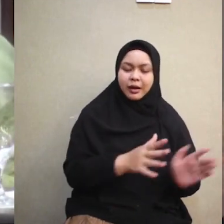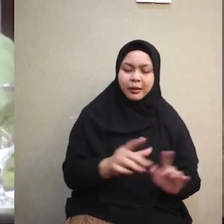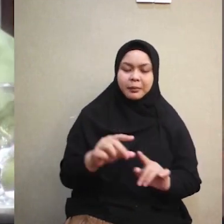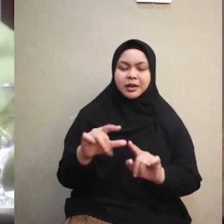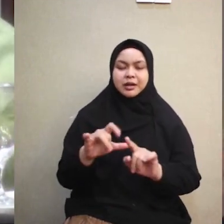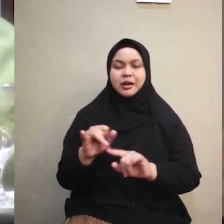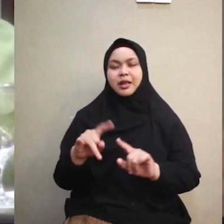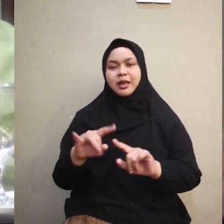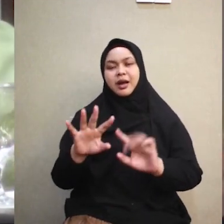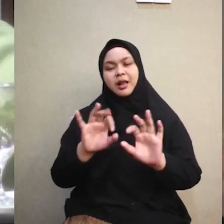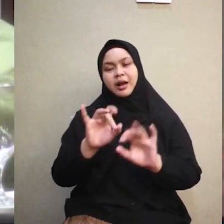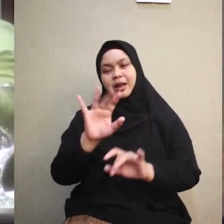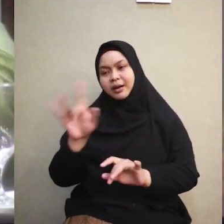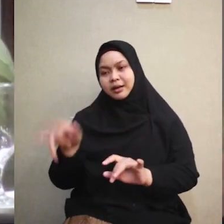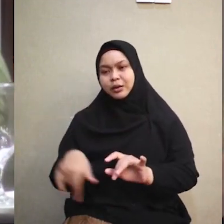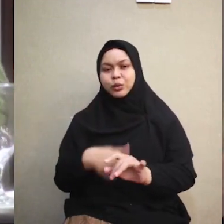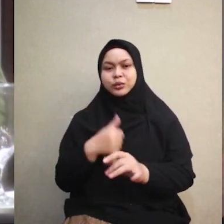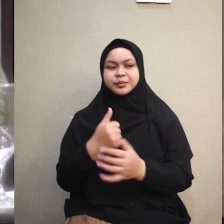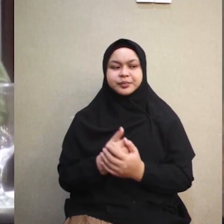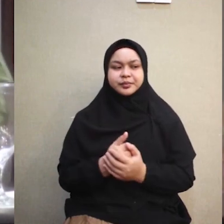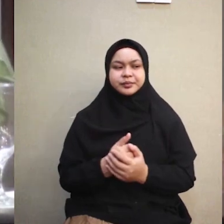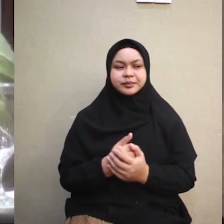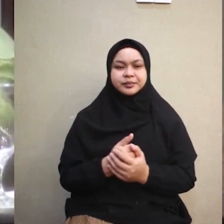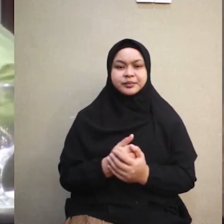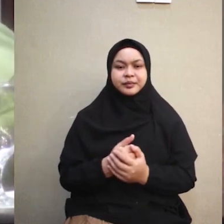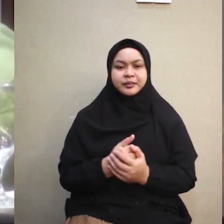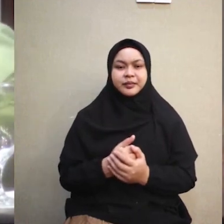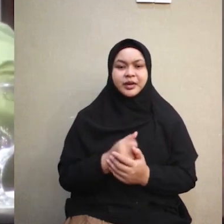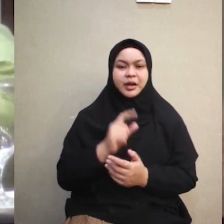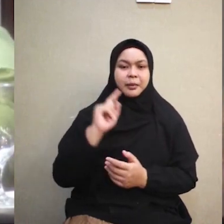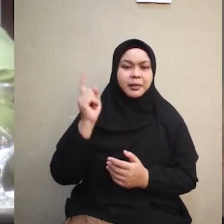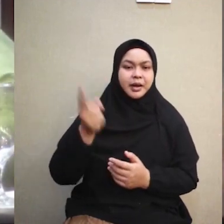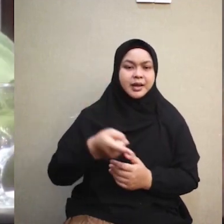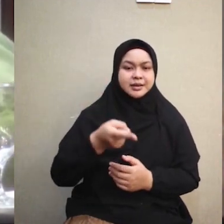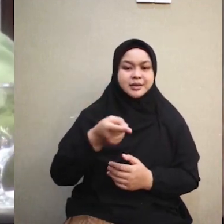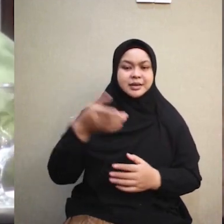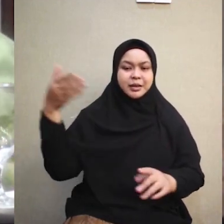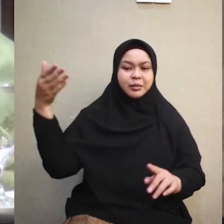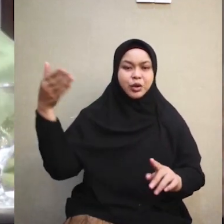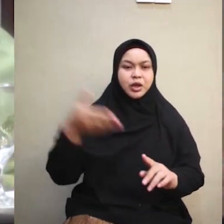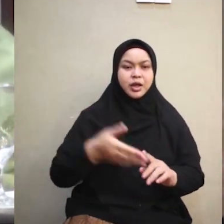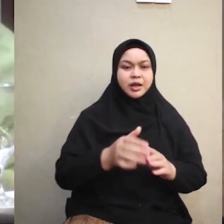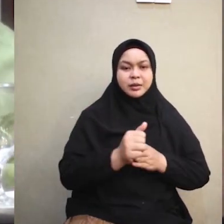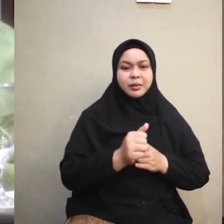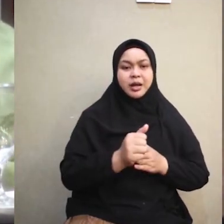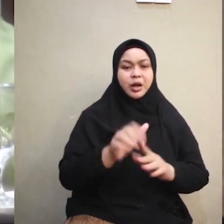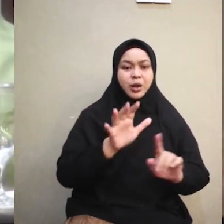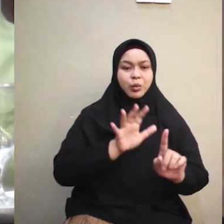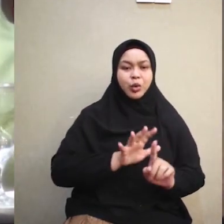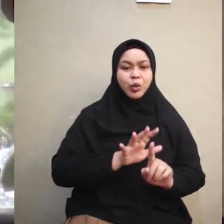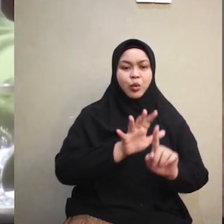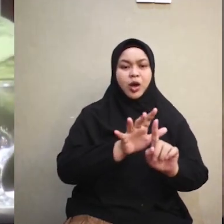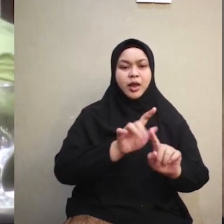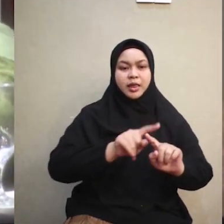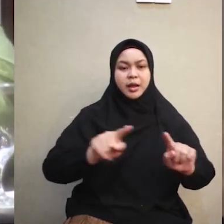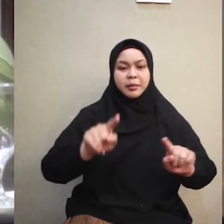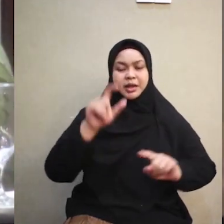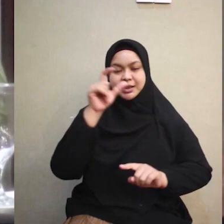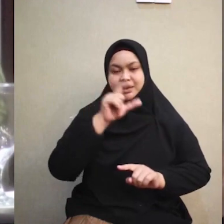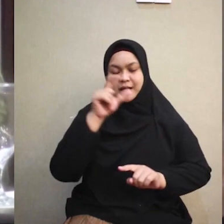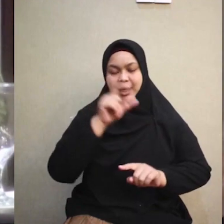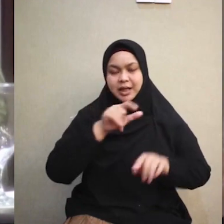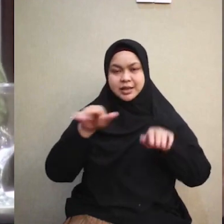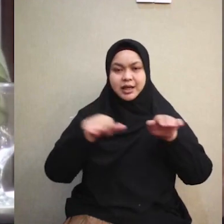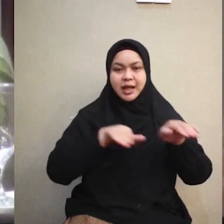kemudian pasti akan larinya ke dalam Pengampuan tapi tidak pernah dicari strateginya